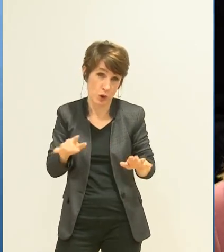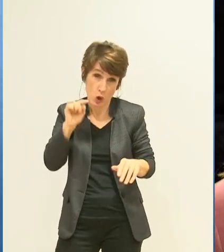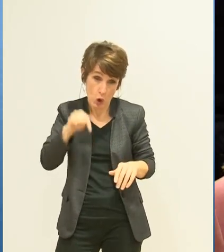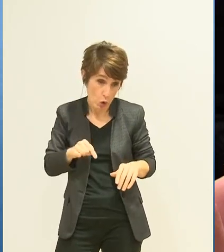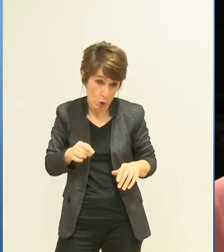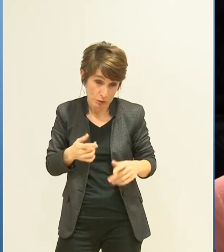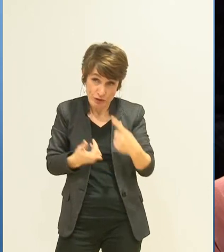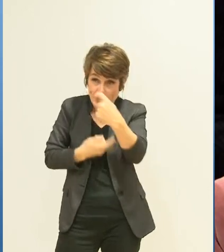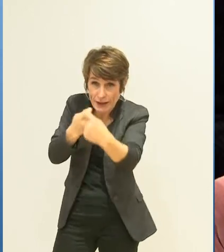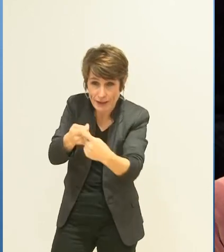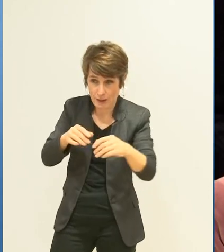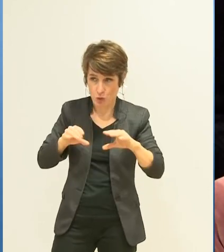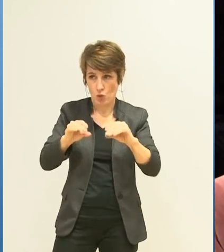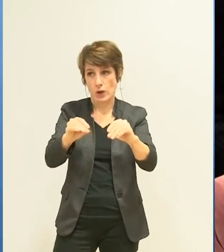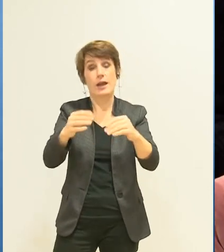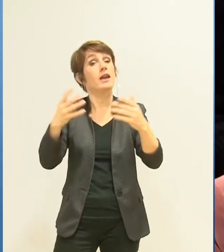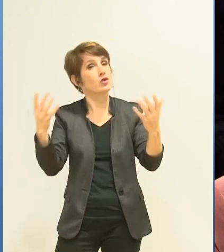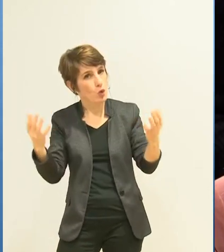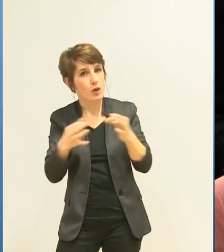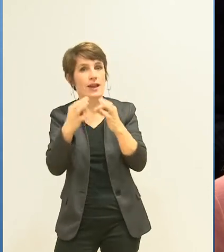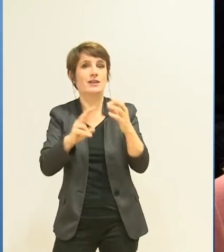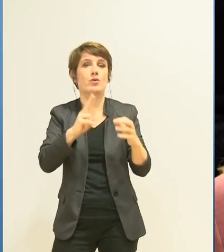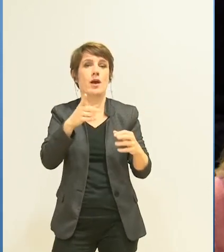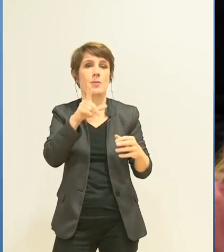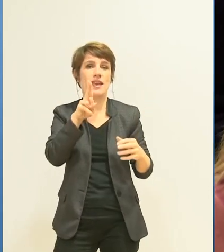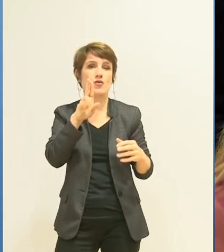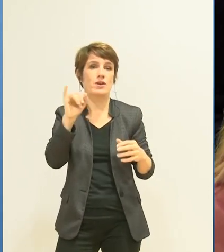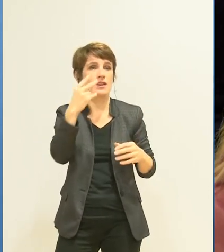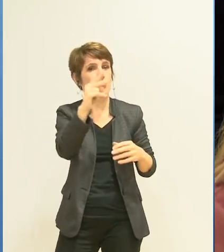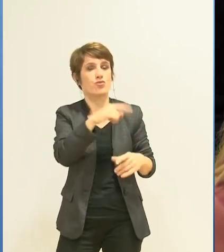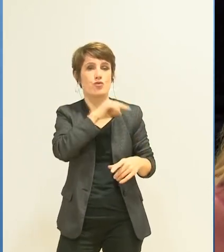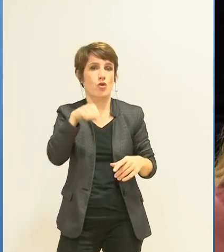et nous voterons contre ce pays lui